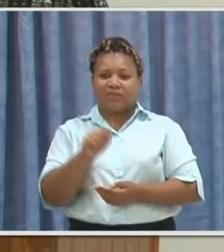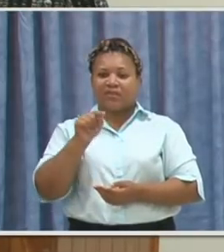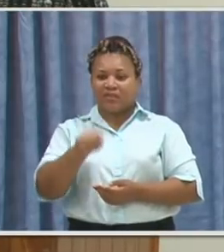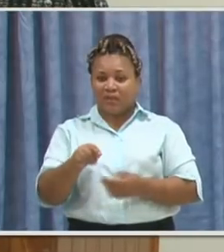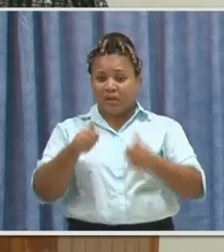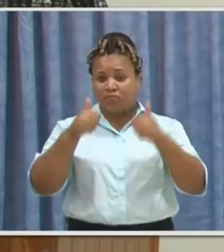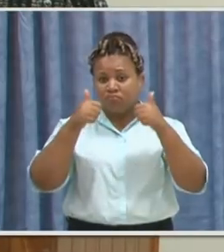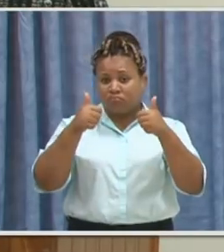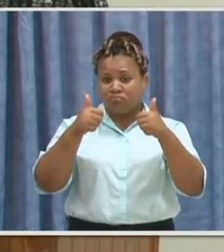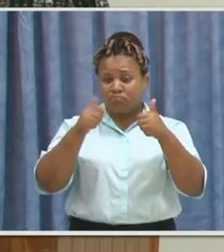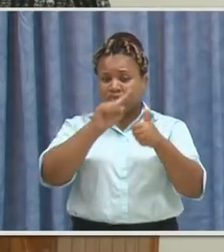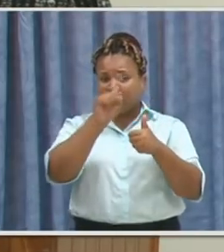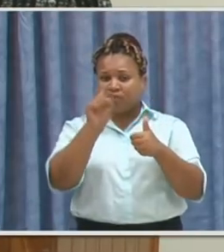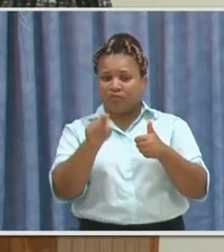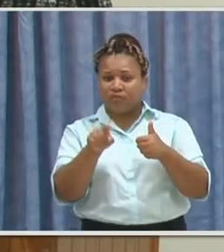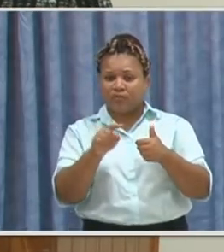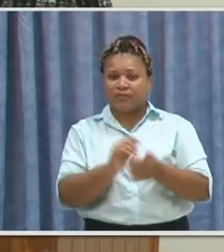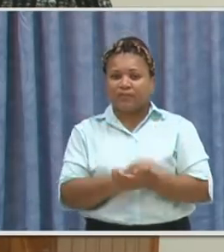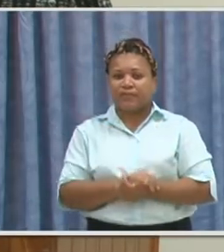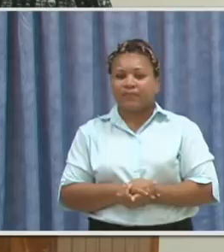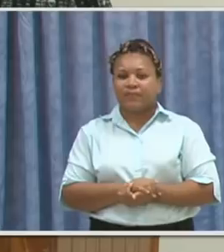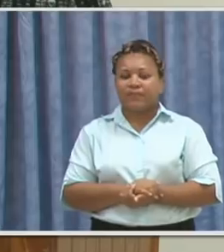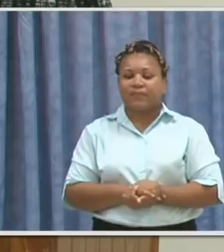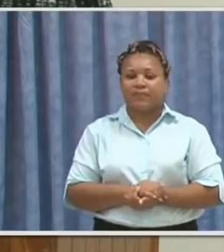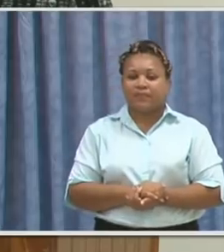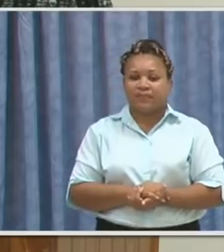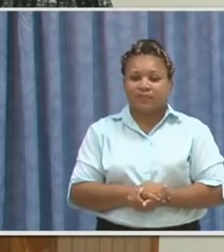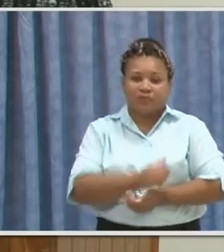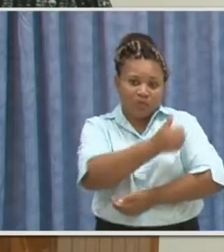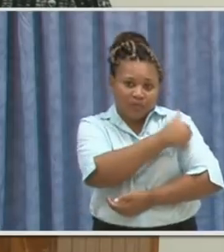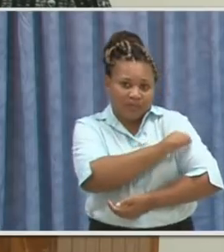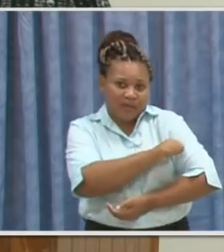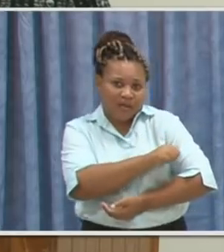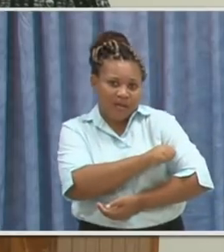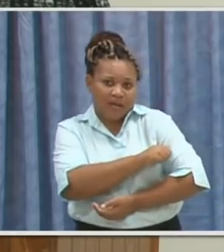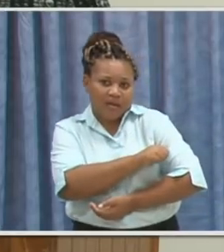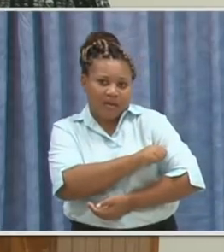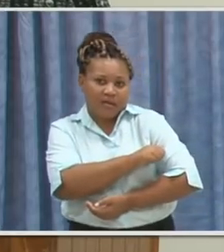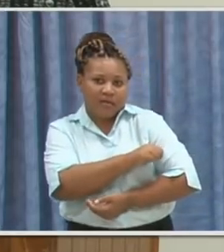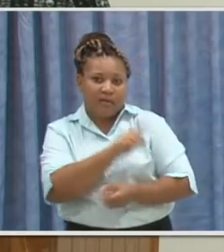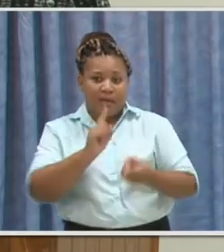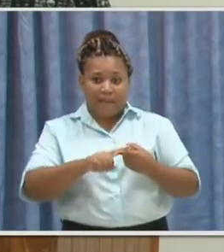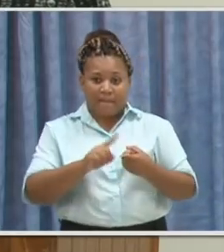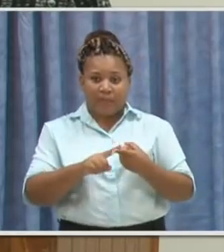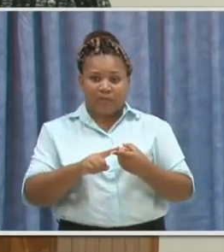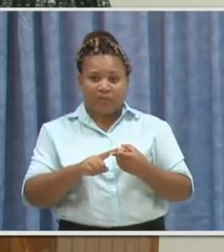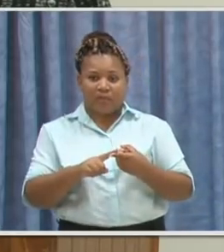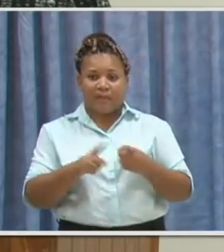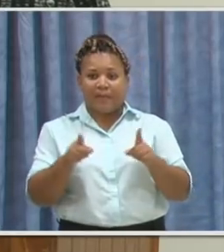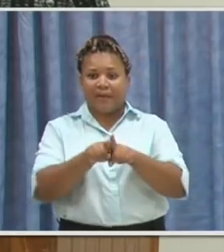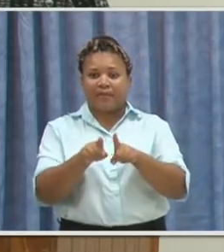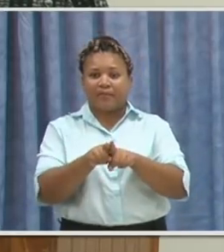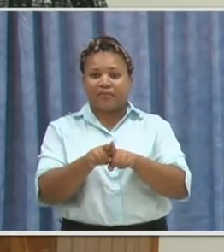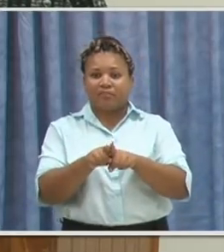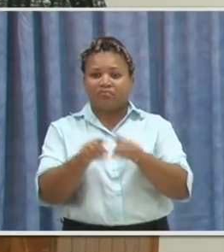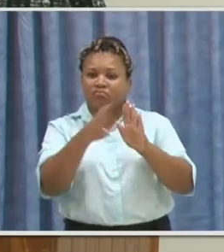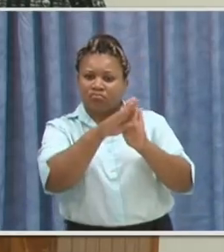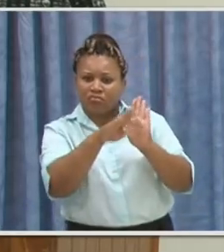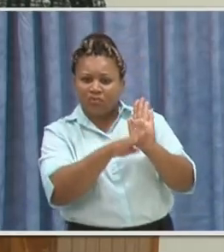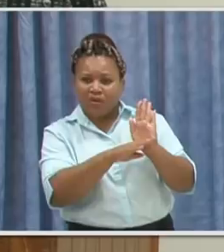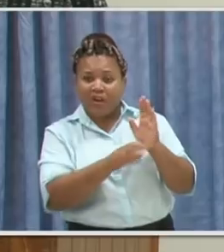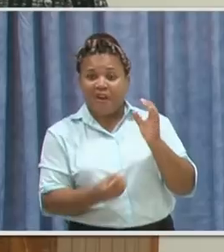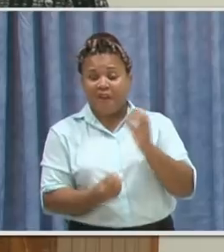commencer à retourner à un nouveau normal et nous pouvons commencer à ouvrir la clinique un peu plus,